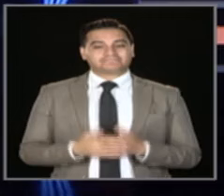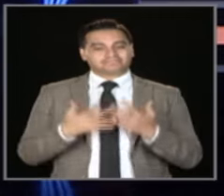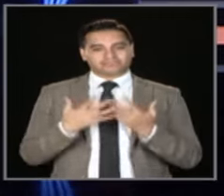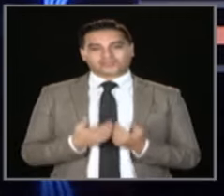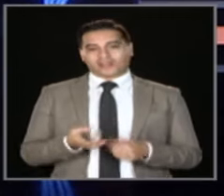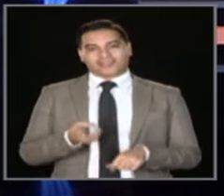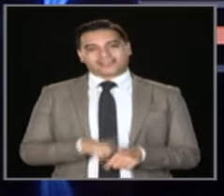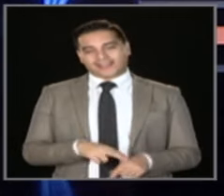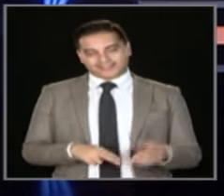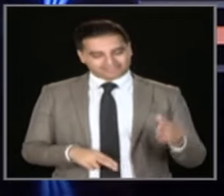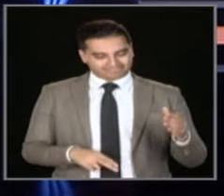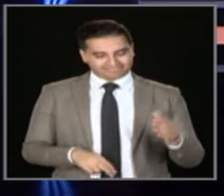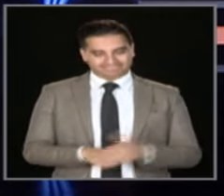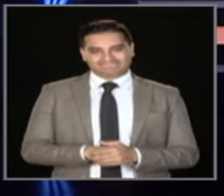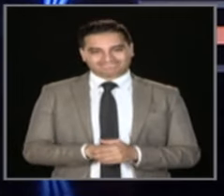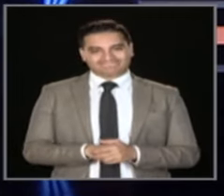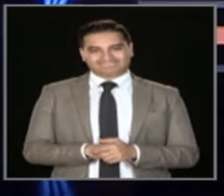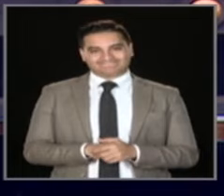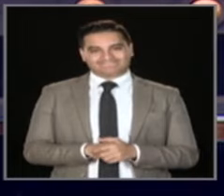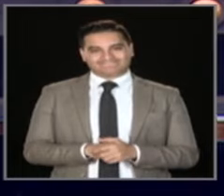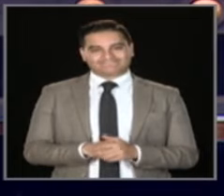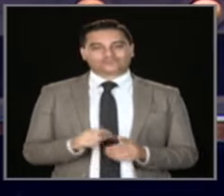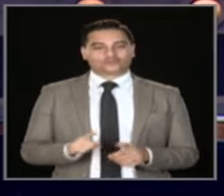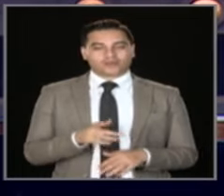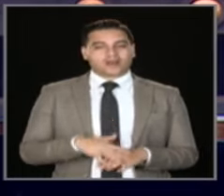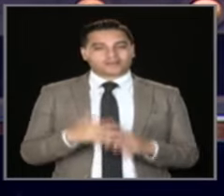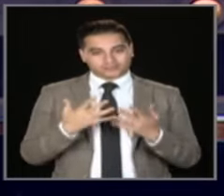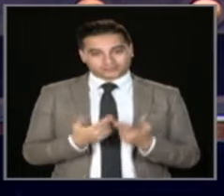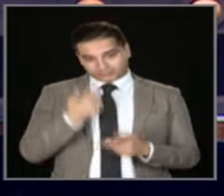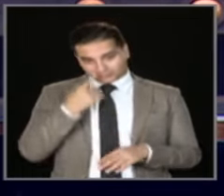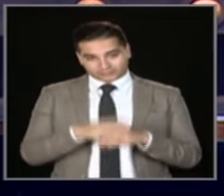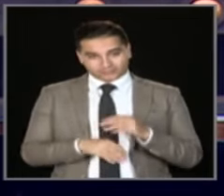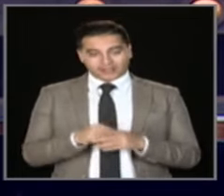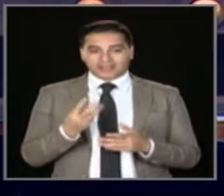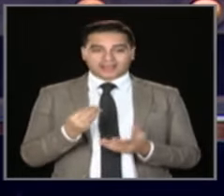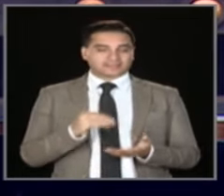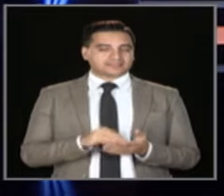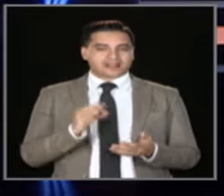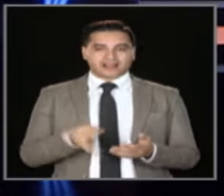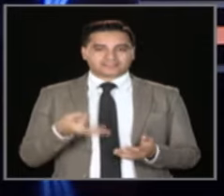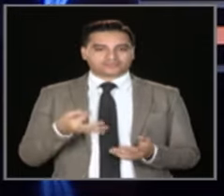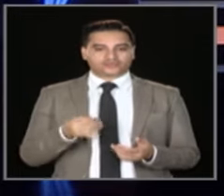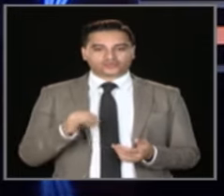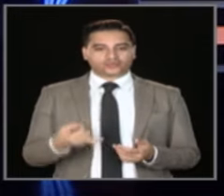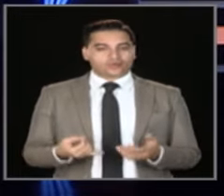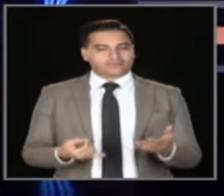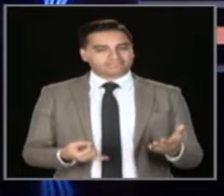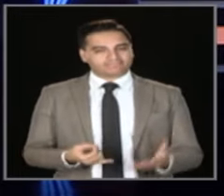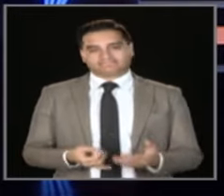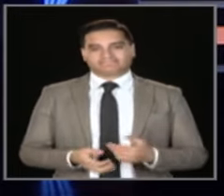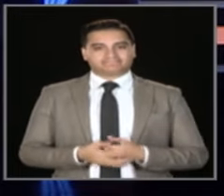قدرات ذهنية تاني. سؤال في القدرات الذهنية ب 30 نقطة جوكر، دوسوا على